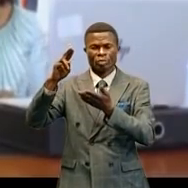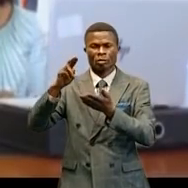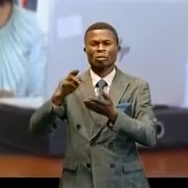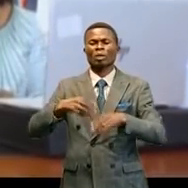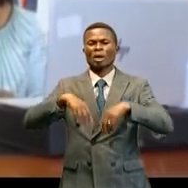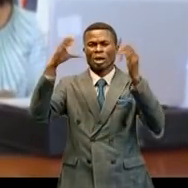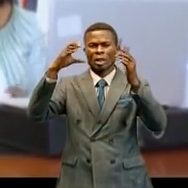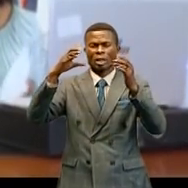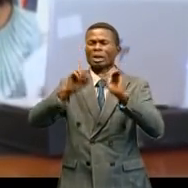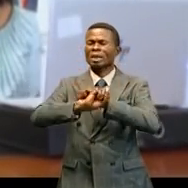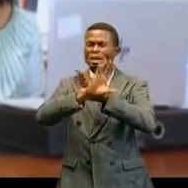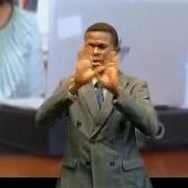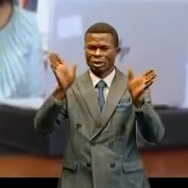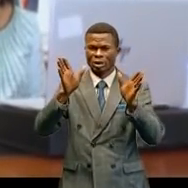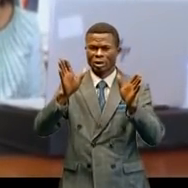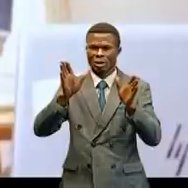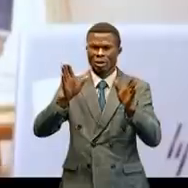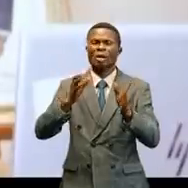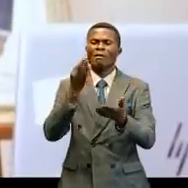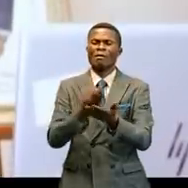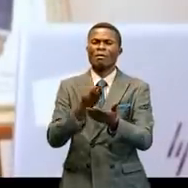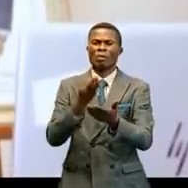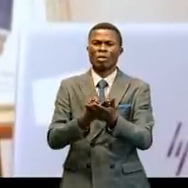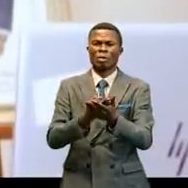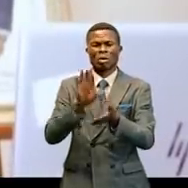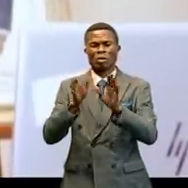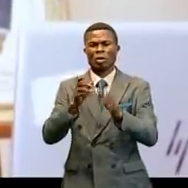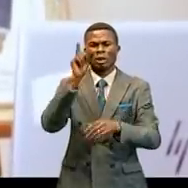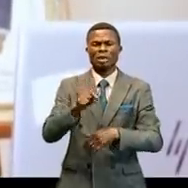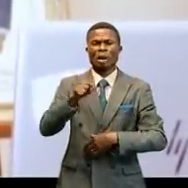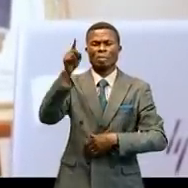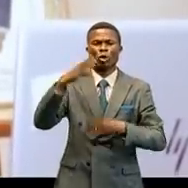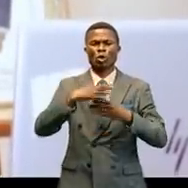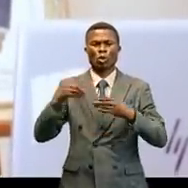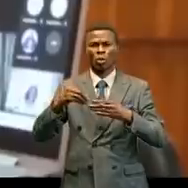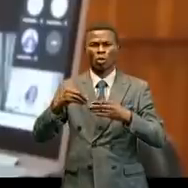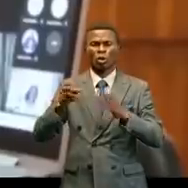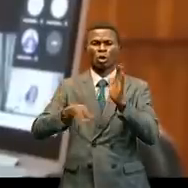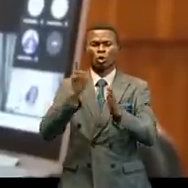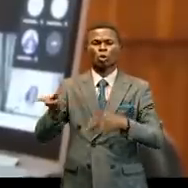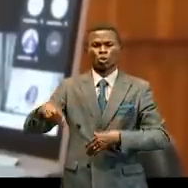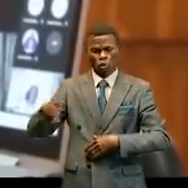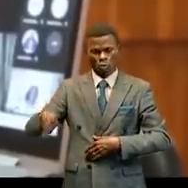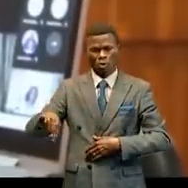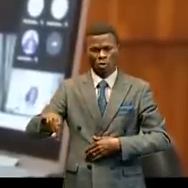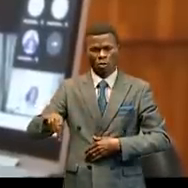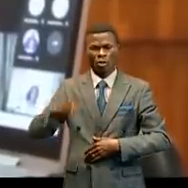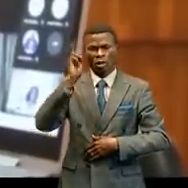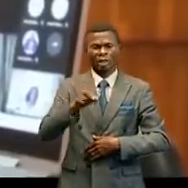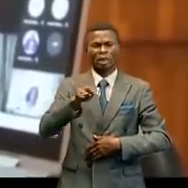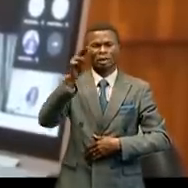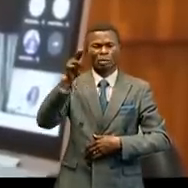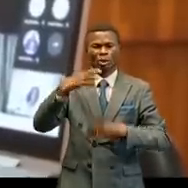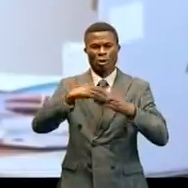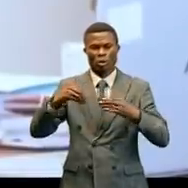d'une option claire entre un financement à hauteur de 100 millions de dollars pour 12 provinces uniquement ou 200 millions de dollars